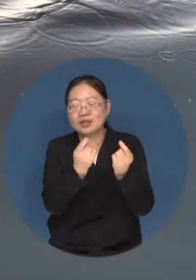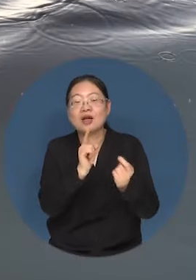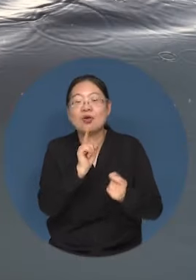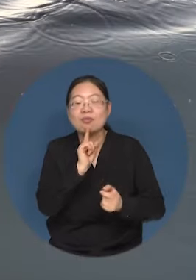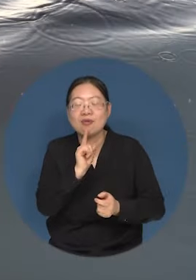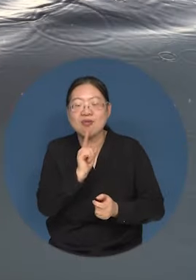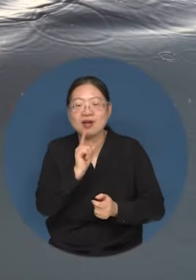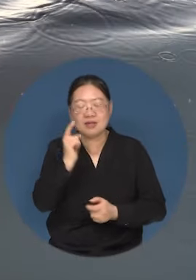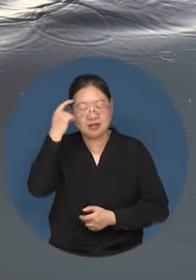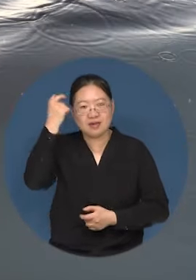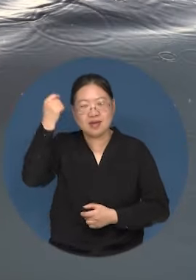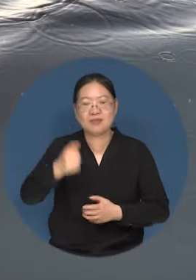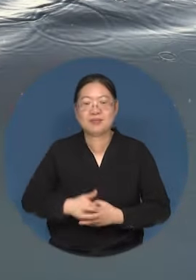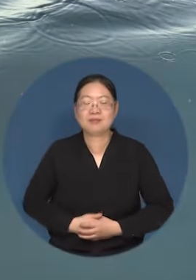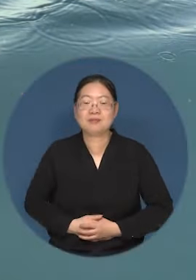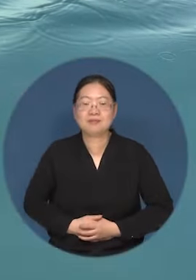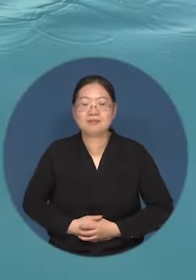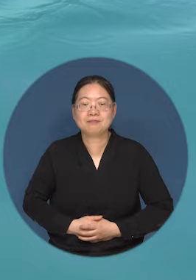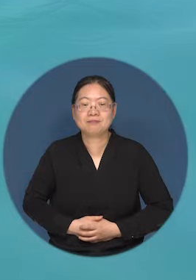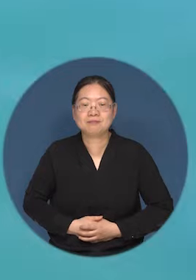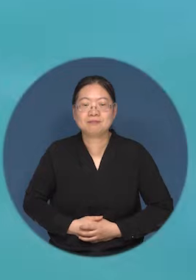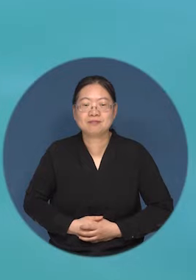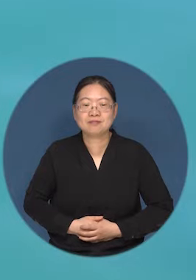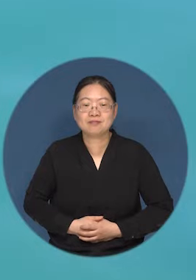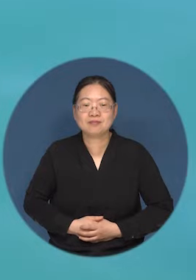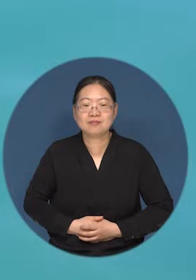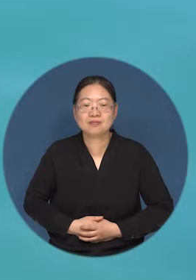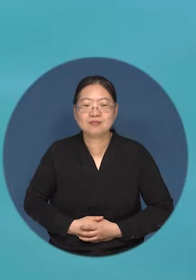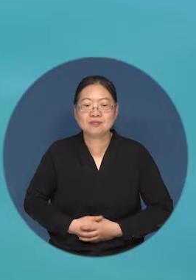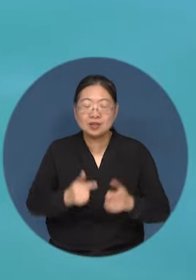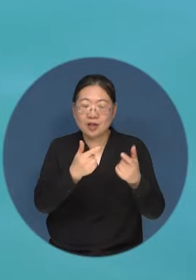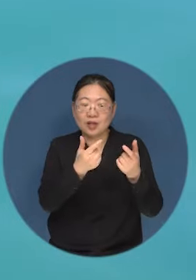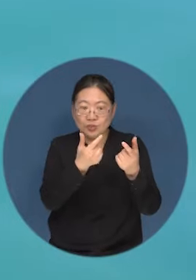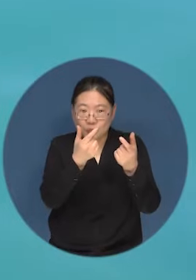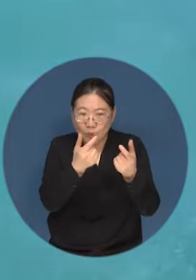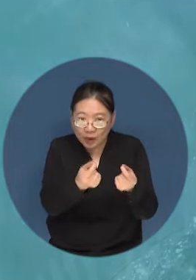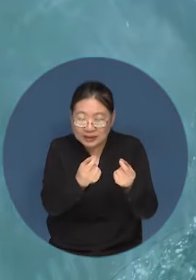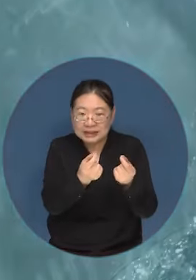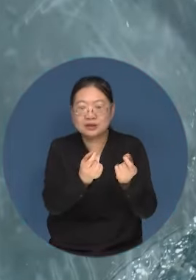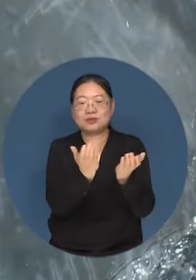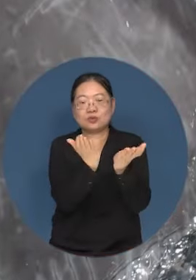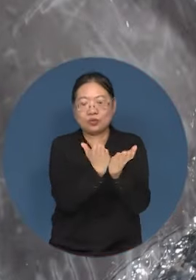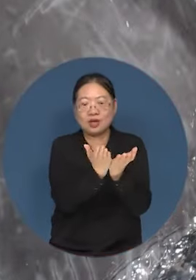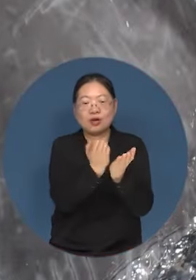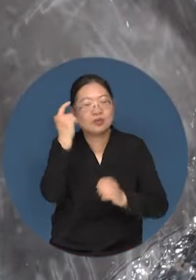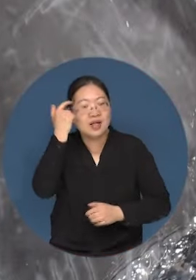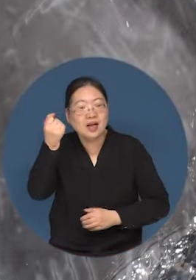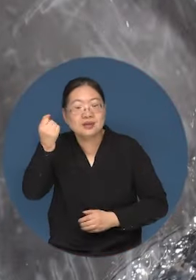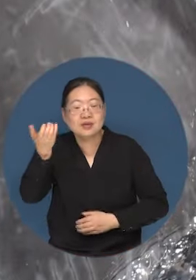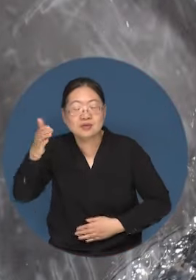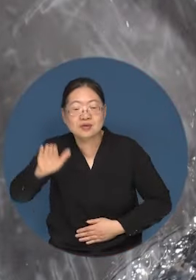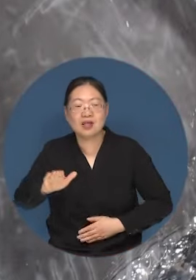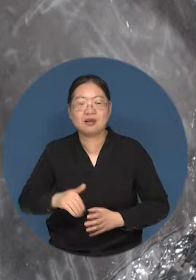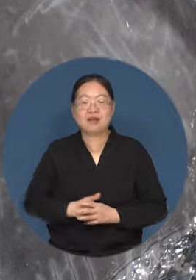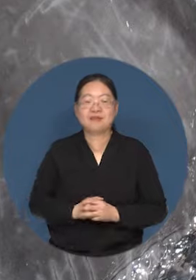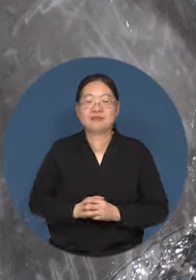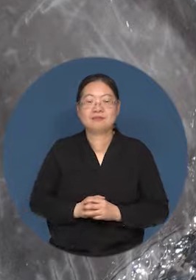버틀러스 돌핀이라는 큰 돌고래라는 종이 있었는데 이 종과 같은 종이라고 생각을 해 왔었는데 세계적으로.